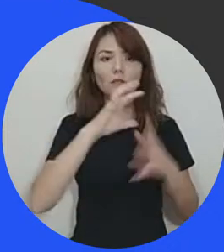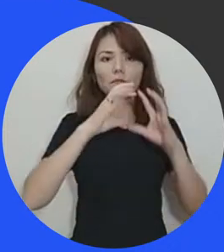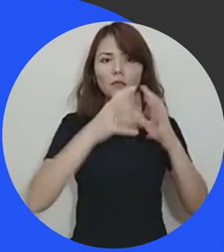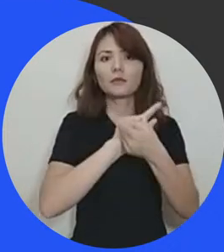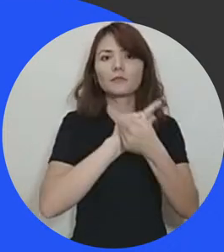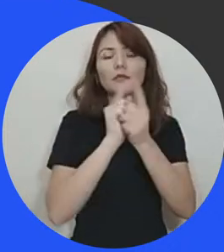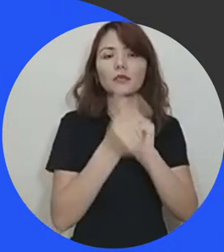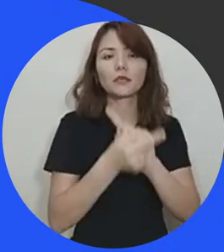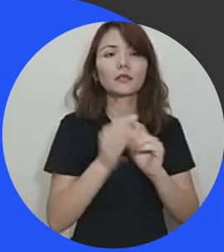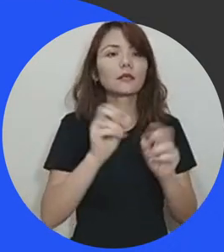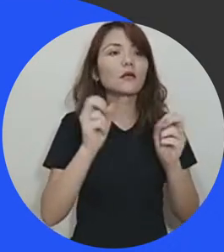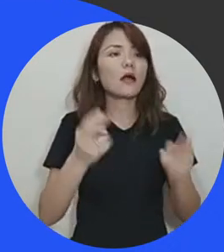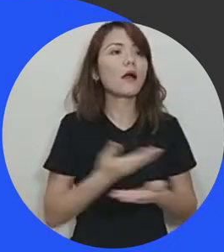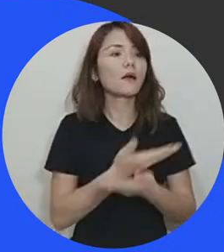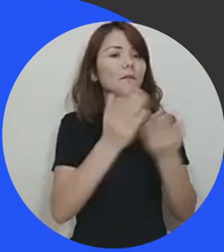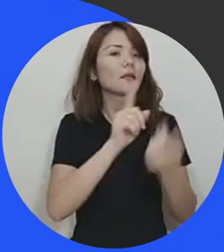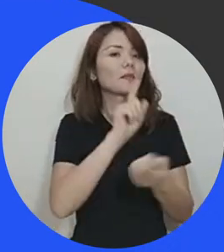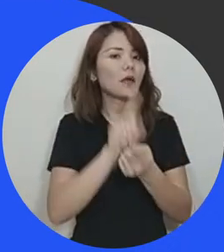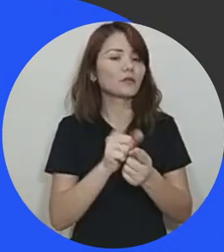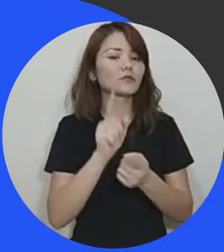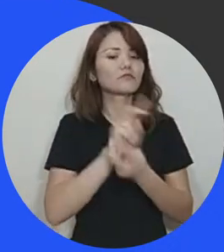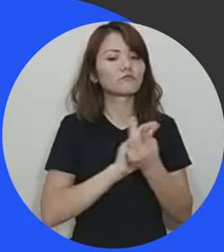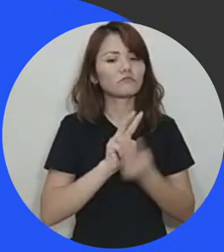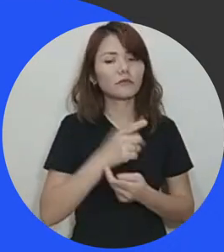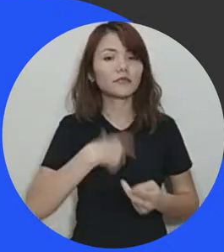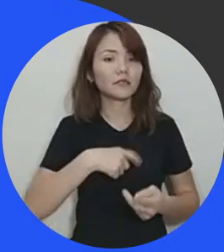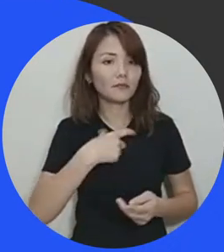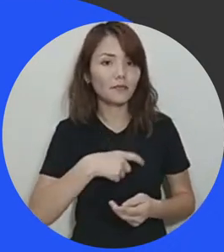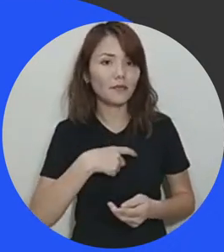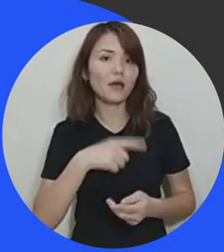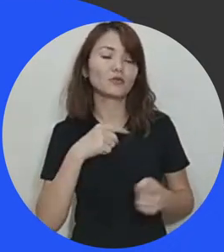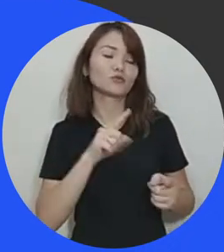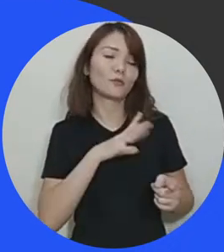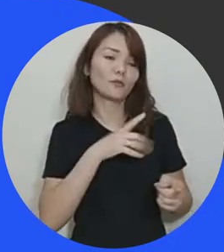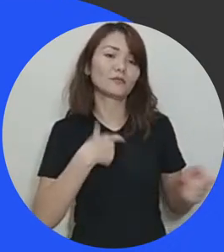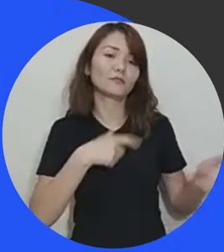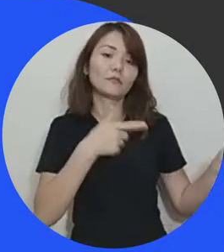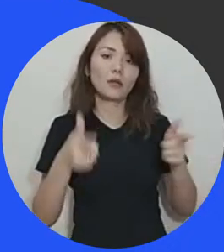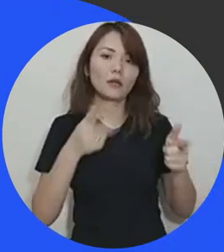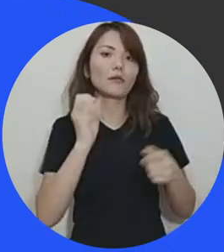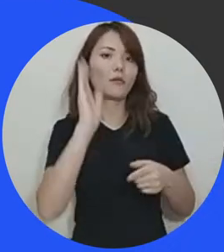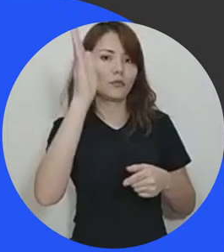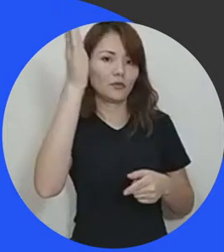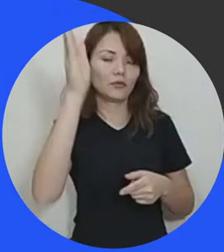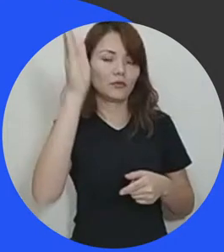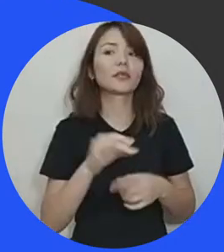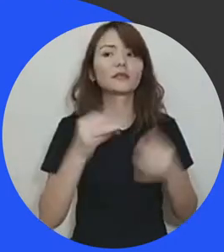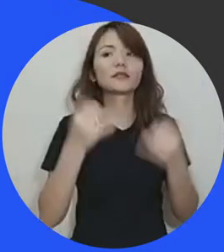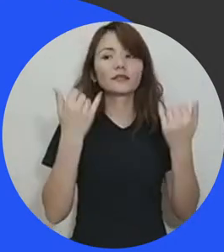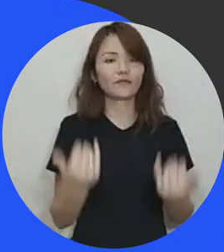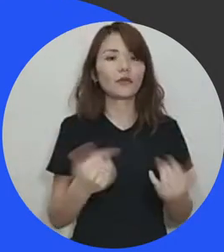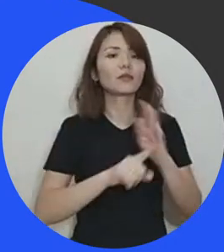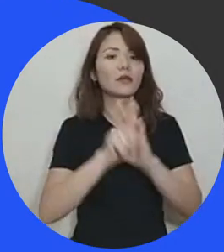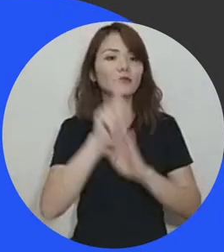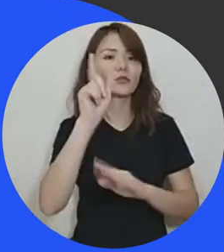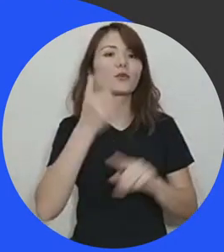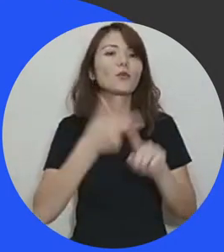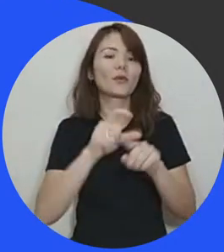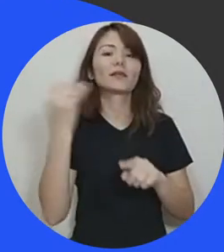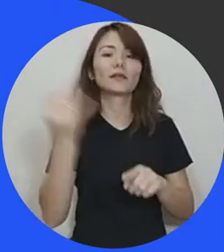как мы должны трансформировать себя, чтобы подготовиться к будущему. И сейчас начнется очень